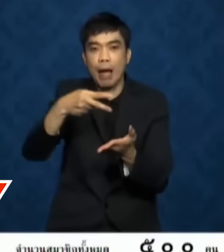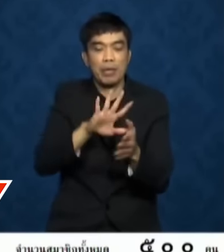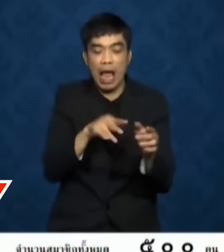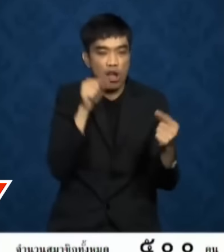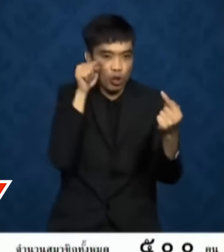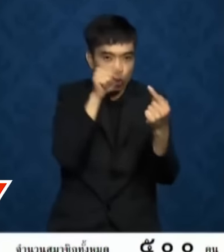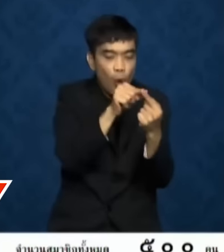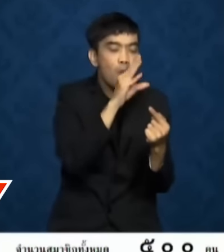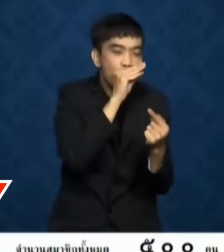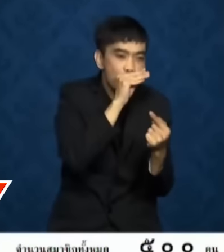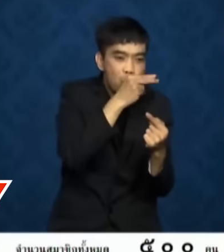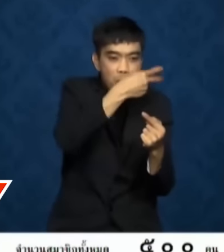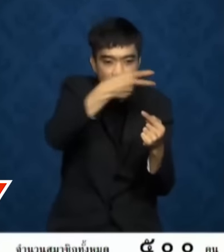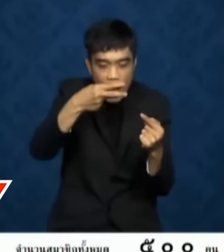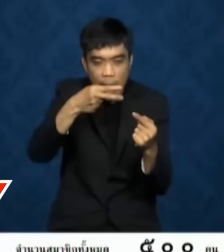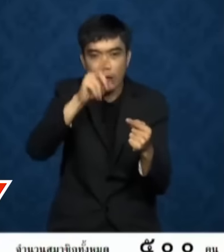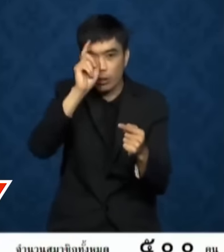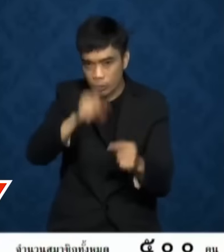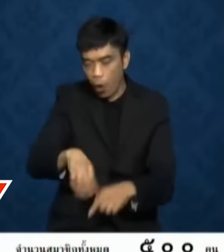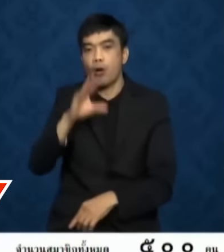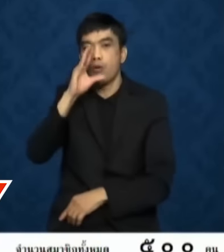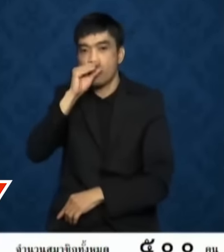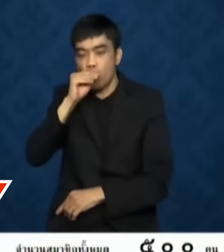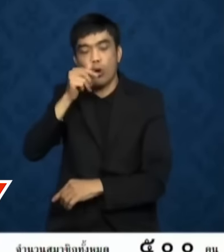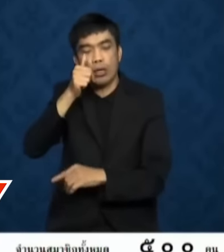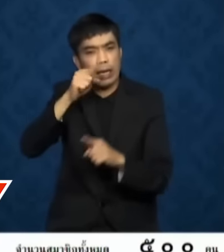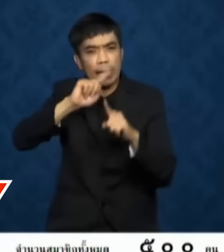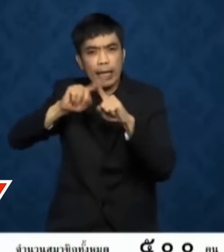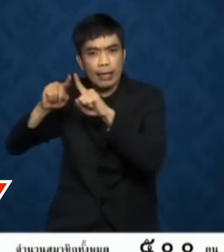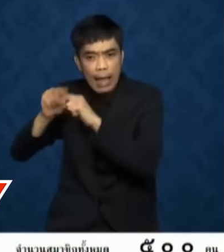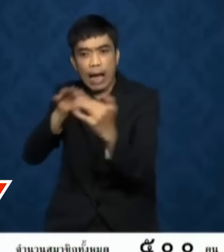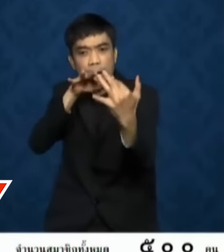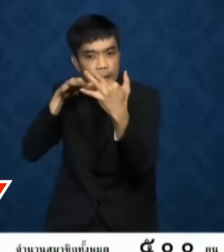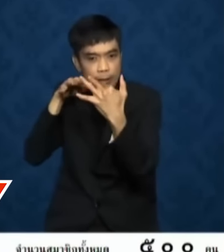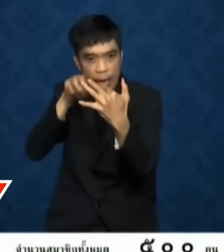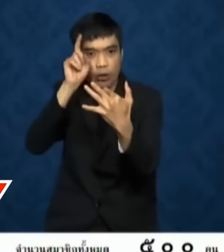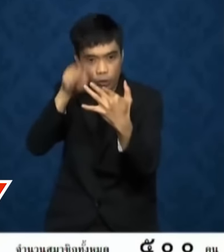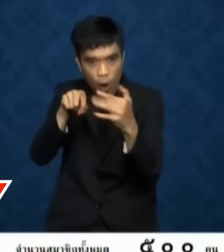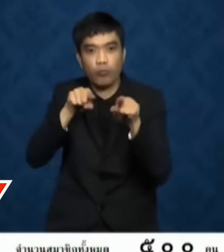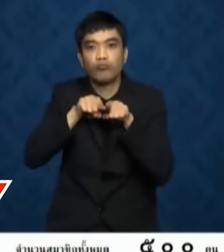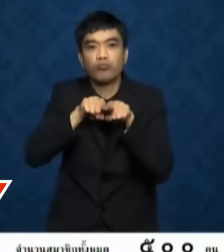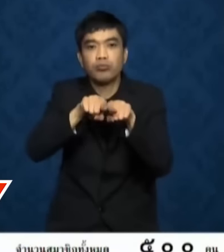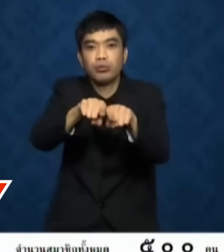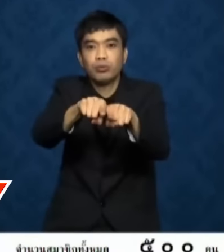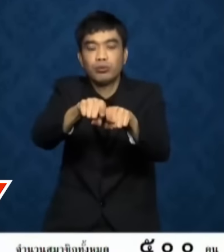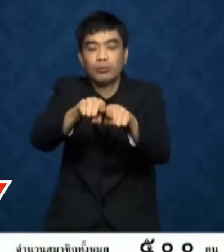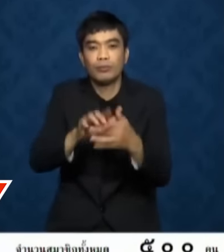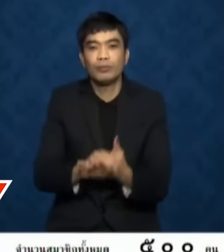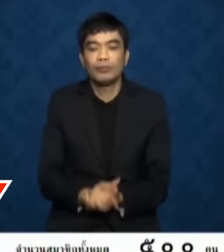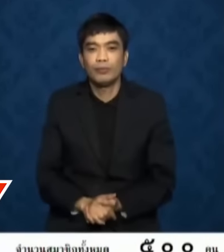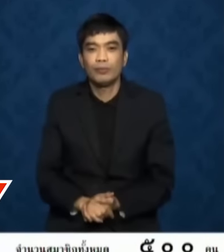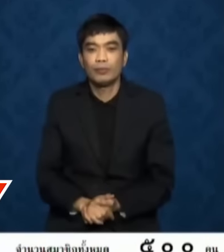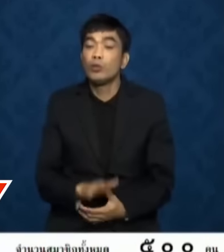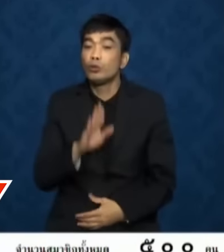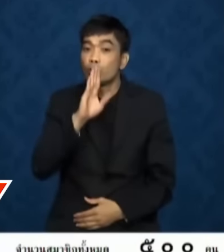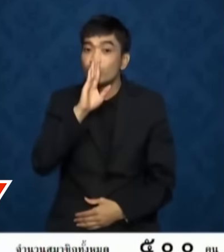ณ์แต่ให้หันมาเน้นเรื่องของทักษะการใช้ภาษาหรือว่าทักษะการสื่อสารควบคู่ไปด้วยหรือหากเราอยากให้เยาวชนนั้นได้มีส่วนร่วม